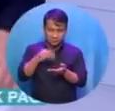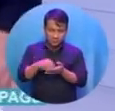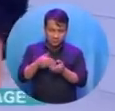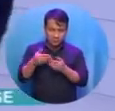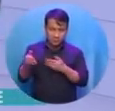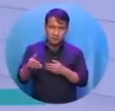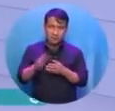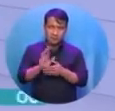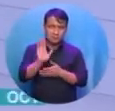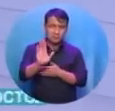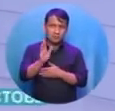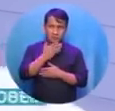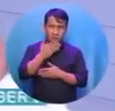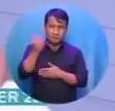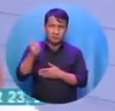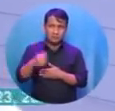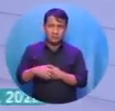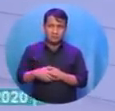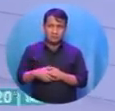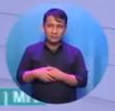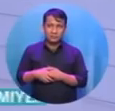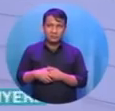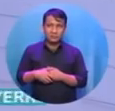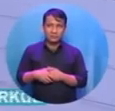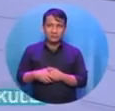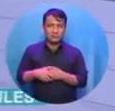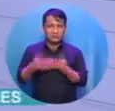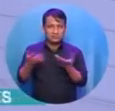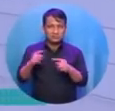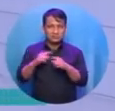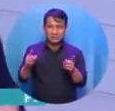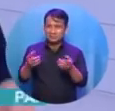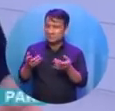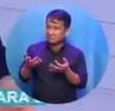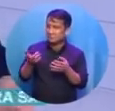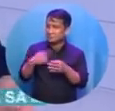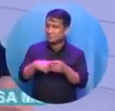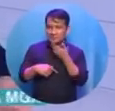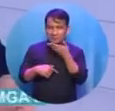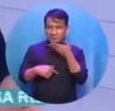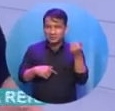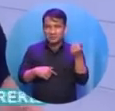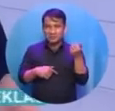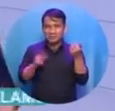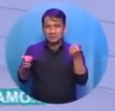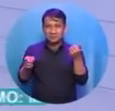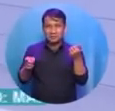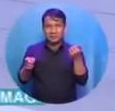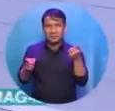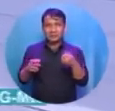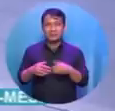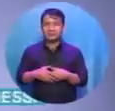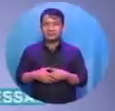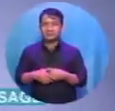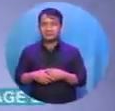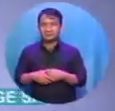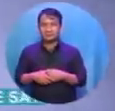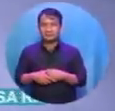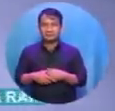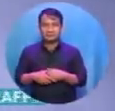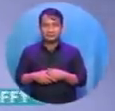Kaya, you're the best. Wow, Tina. Ha? Kaya alam, bukang, your best isn't good enough. No. Oh, yan.